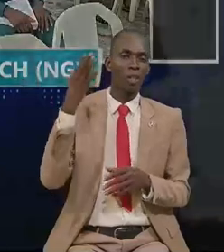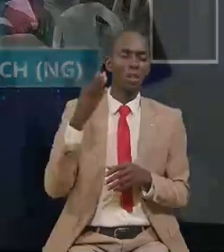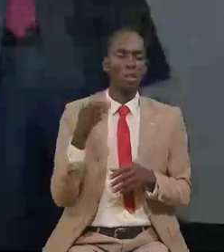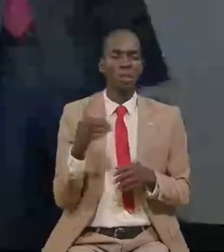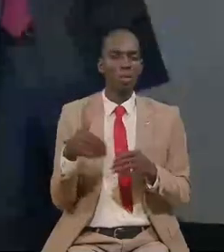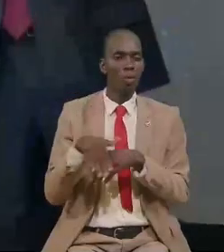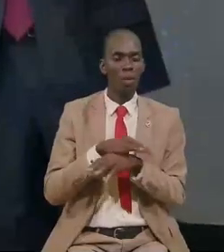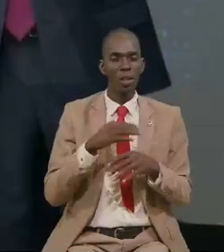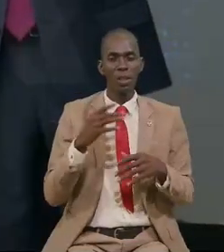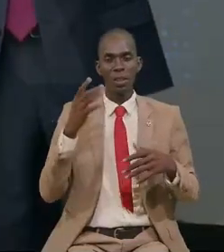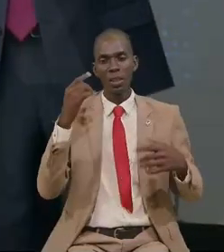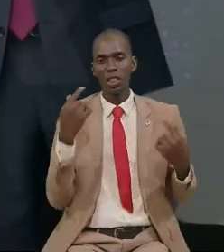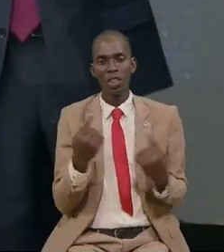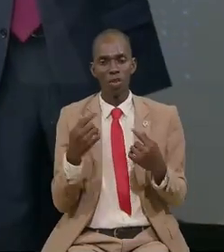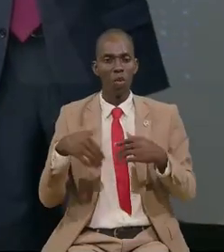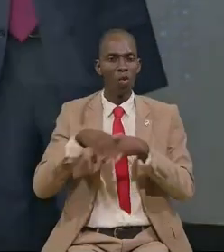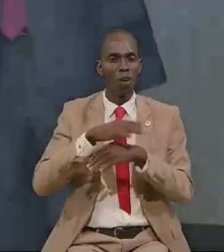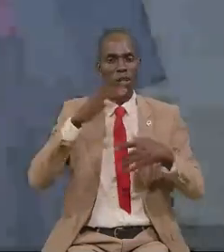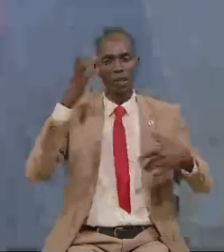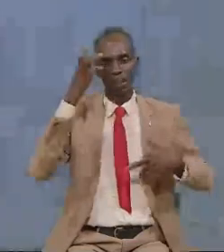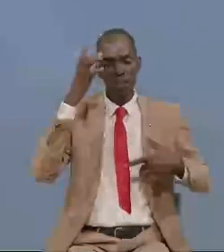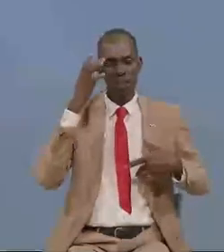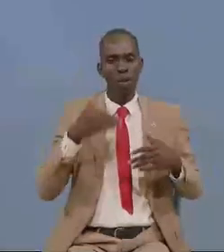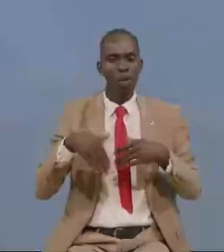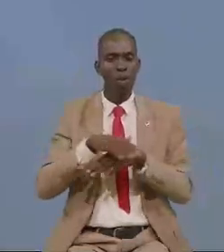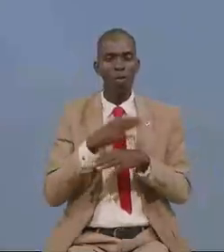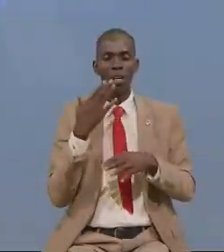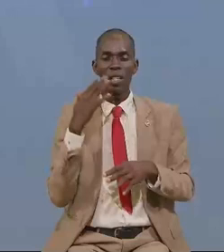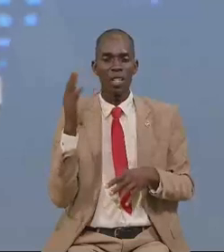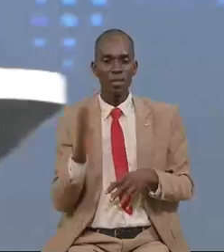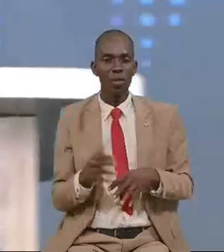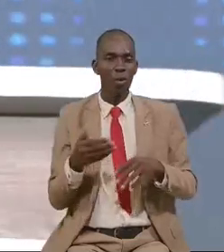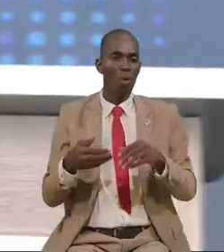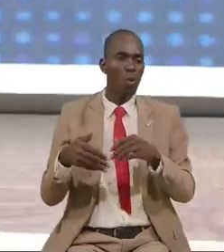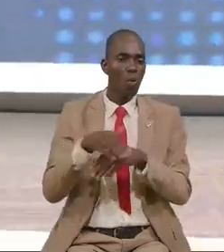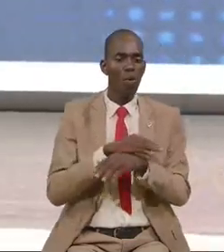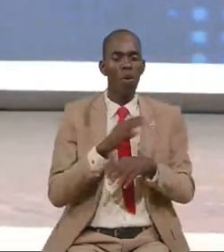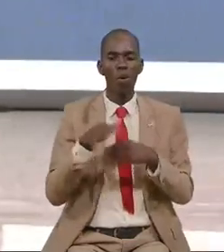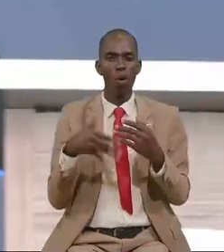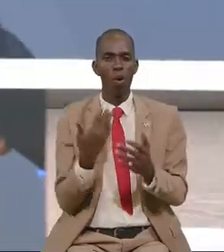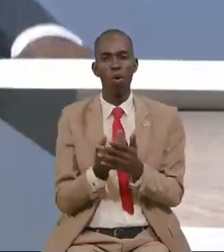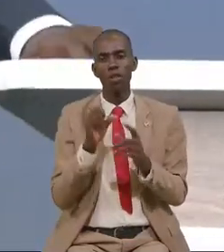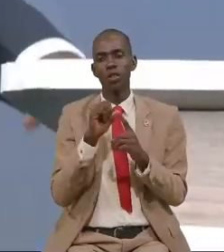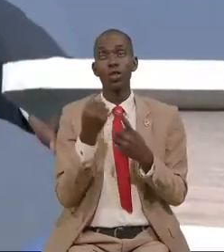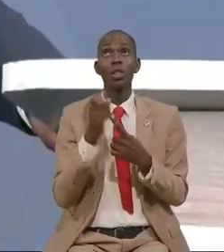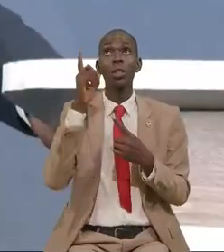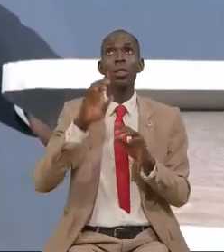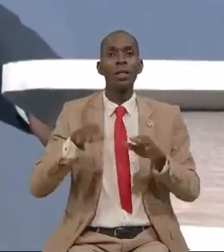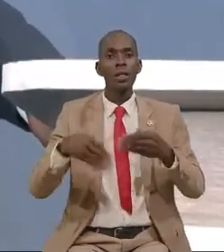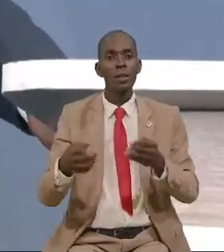maladie, sur Satan, sur les mauvais esprits, sur toutes les situations. Il leur donna le